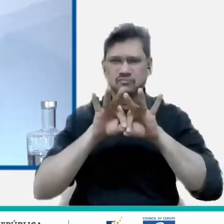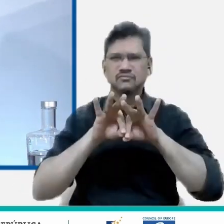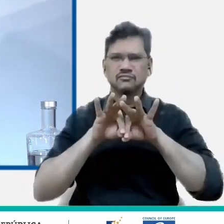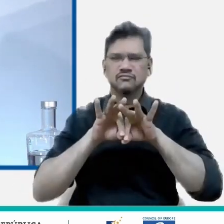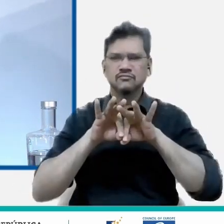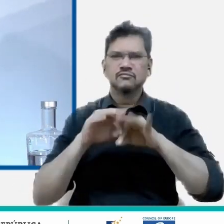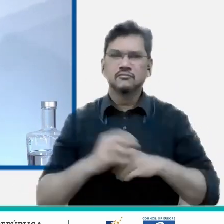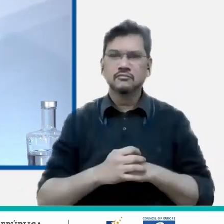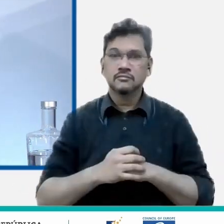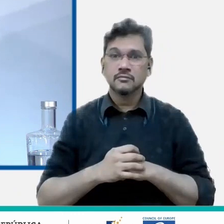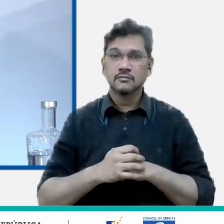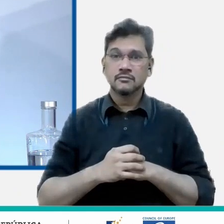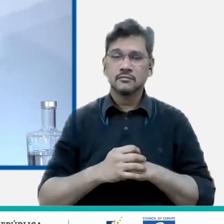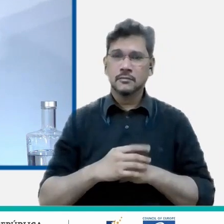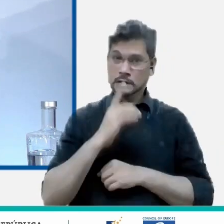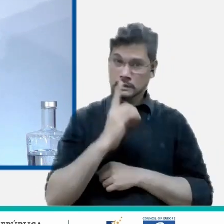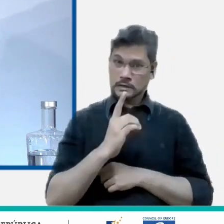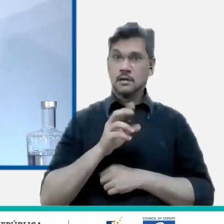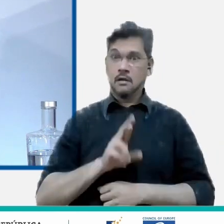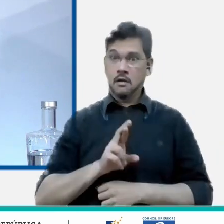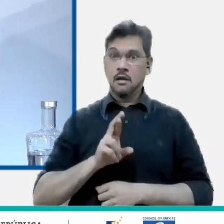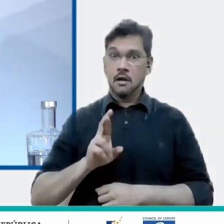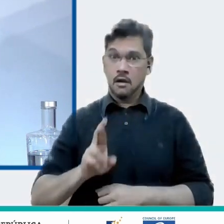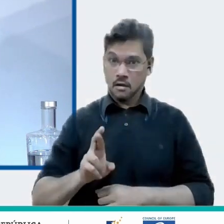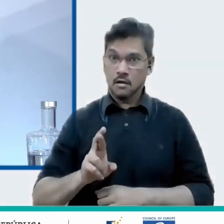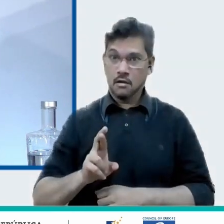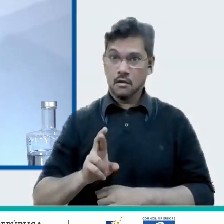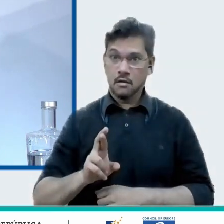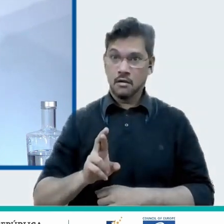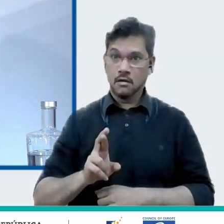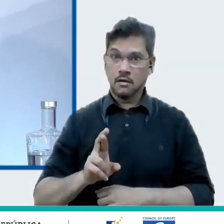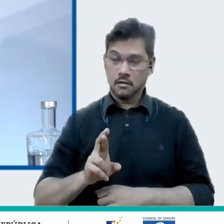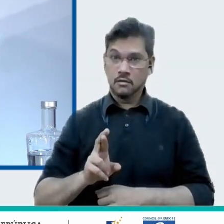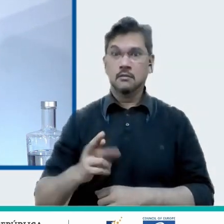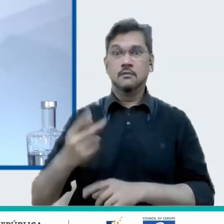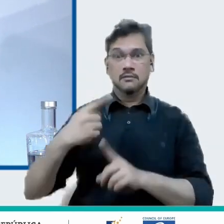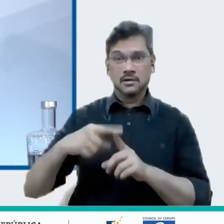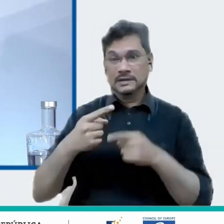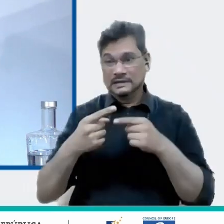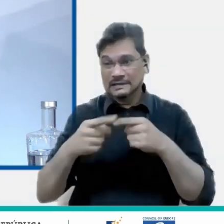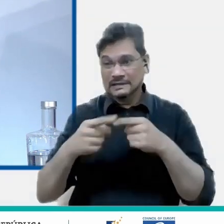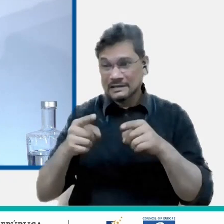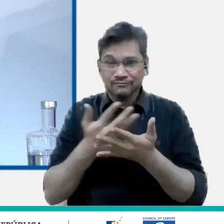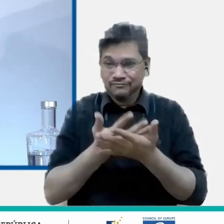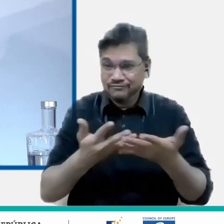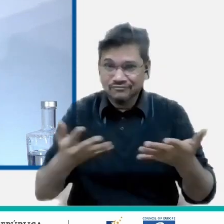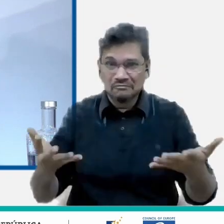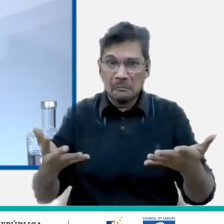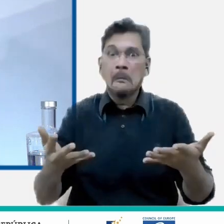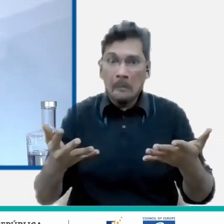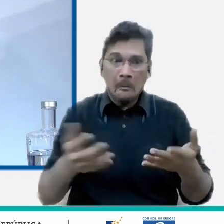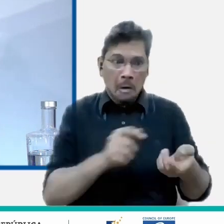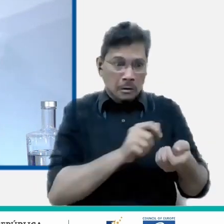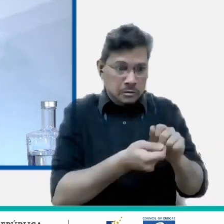Это и сфера законодательства, ну и, естественно, и подходы к практической реализации и достижению целевых задач, которые были основаны на